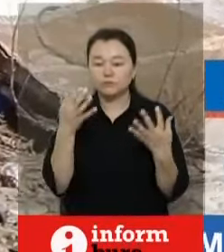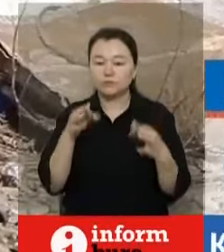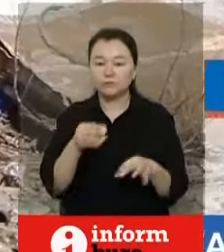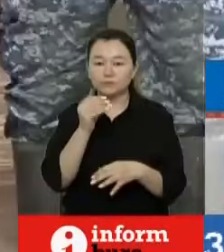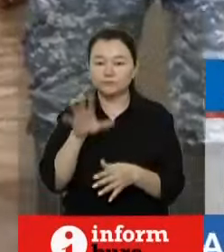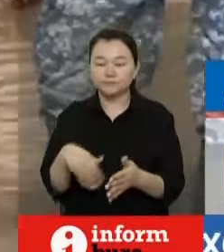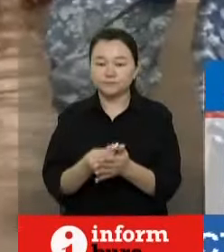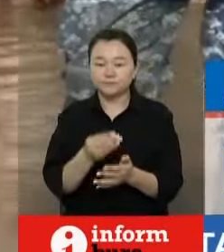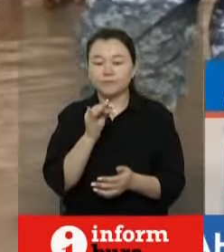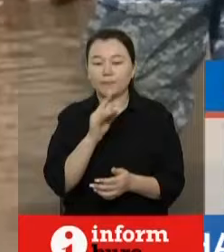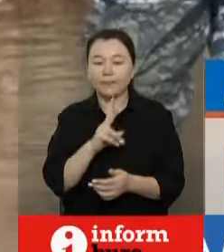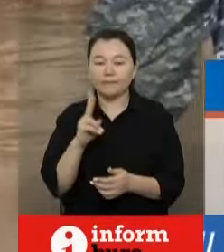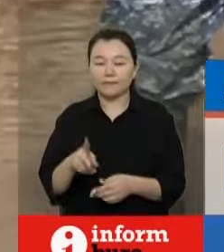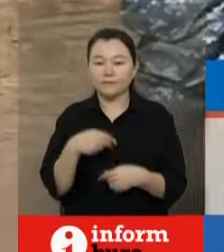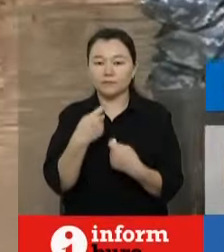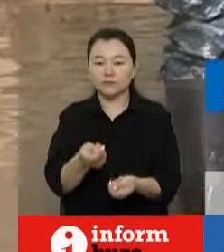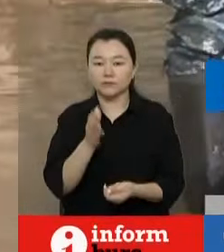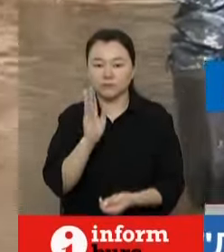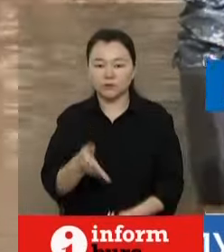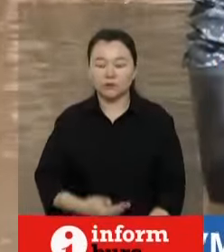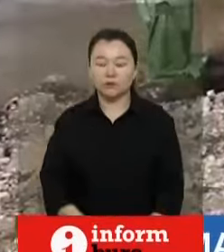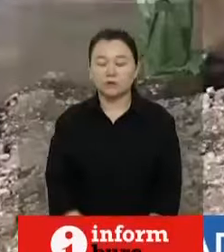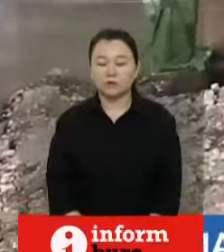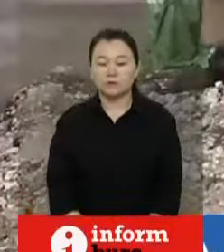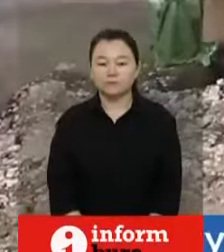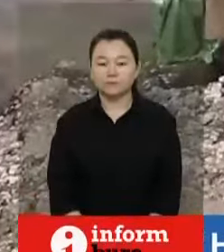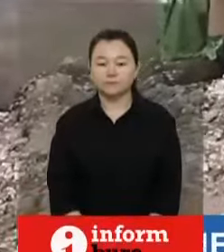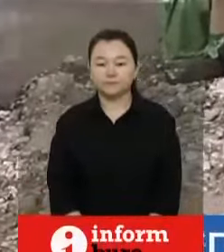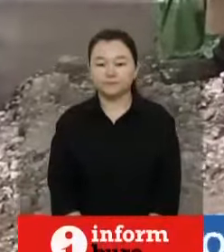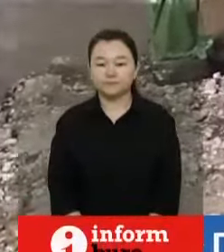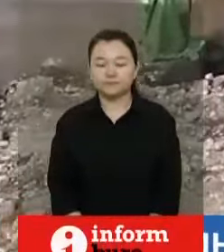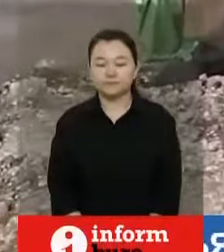компенсации и кому их предоставляют. Эльмира Ержанова, Азамат Кубегенов, Информбюро, Актобе.